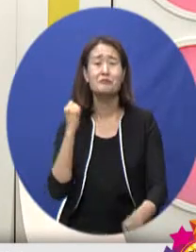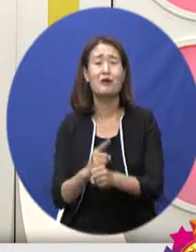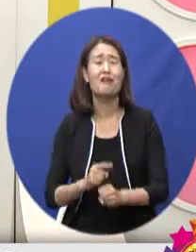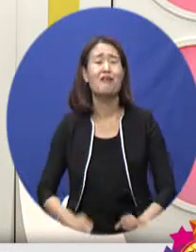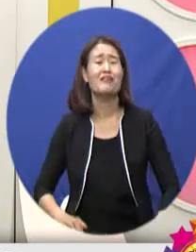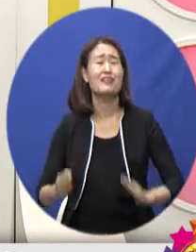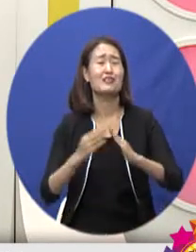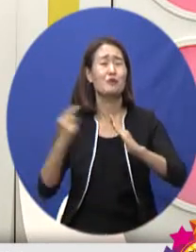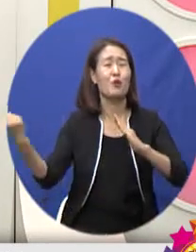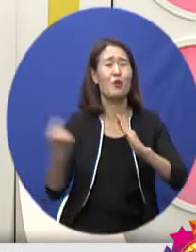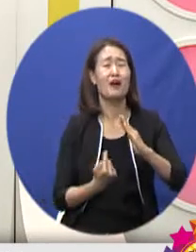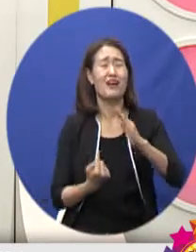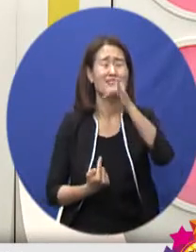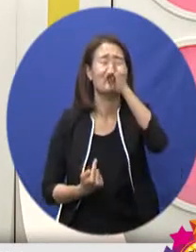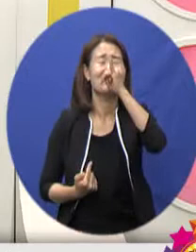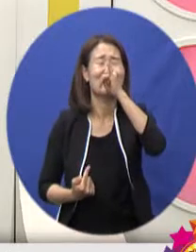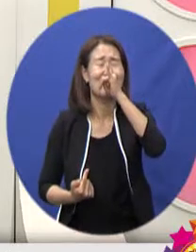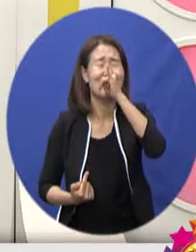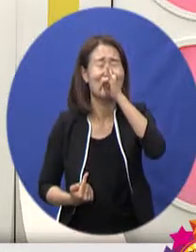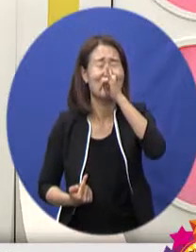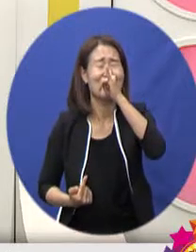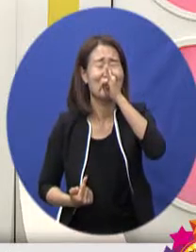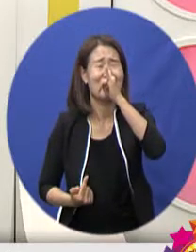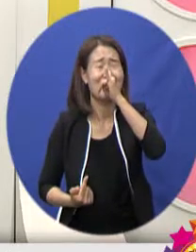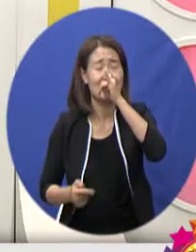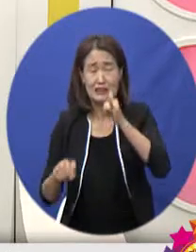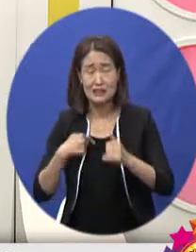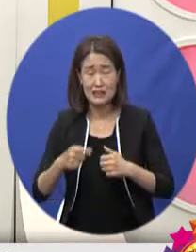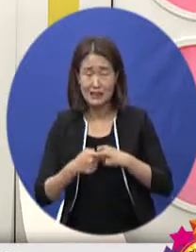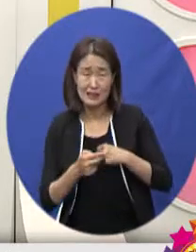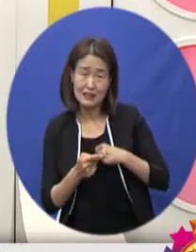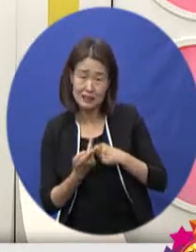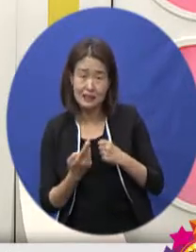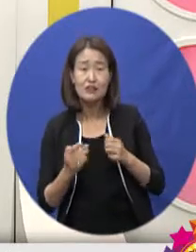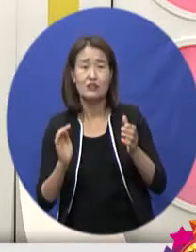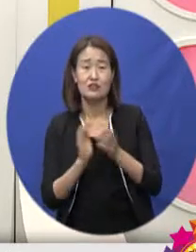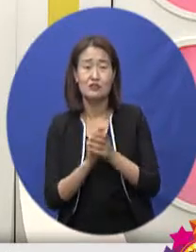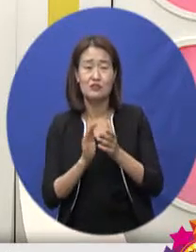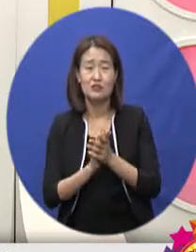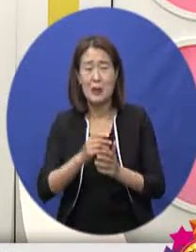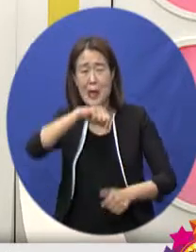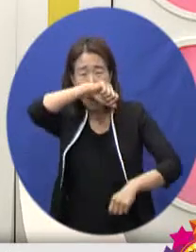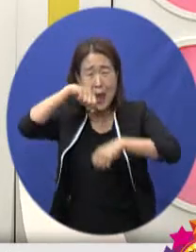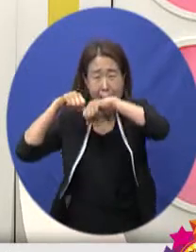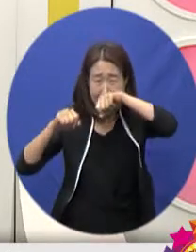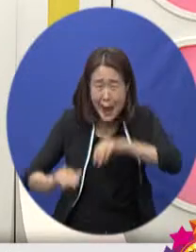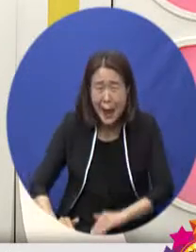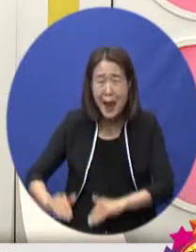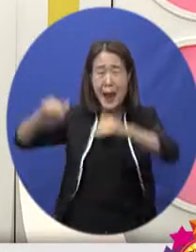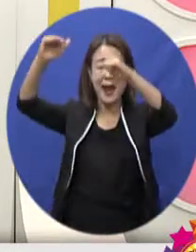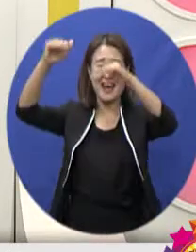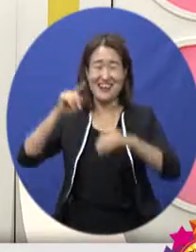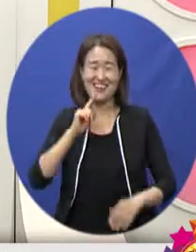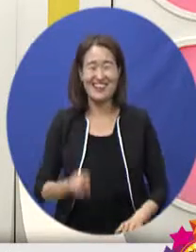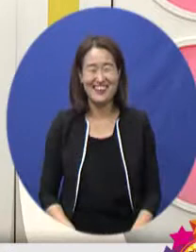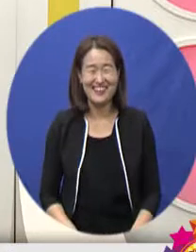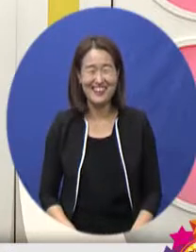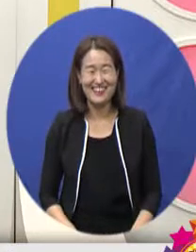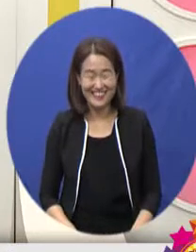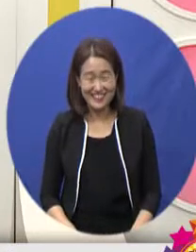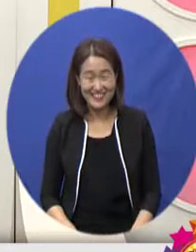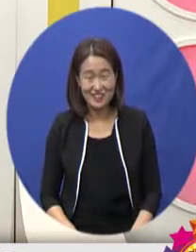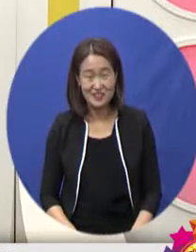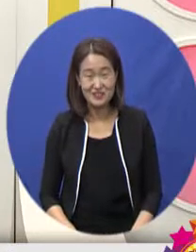아, 그러셨군요. 아, 그 친구는 저 초등학교 불알 친구인데. 네. 네. 아유, 부끄러워. 벌써